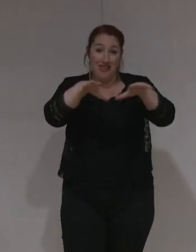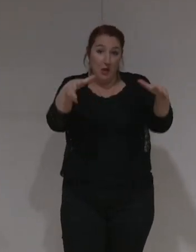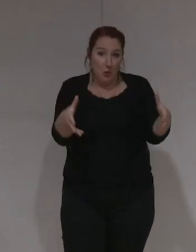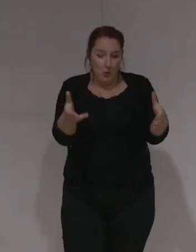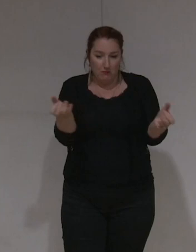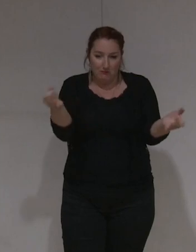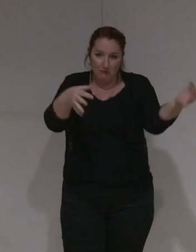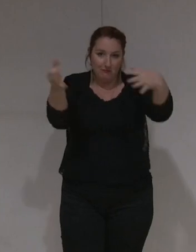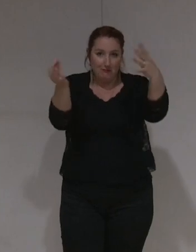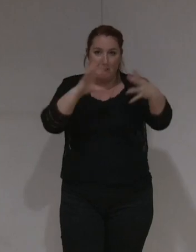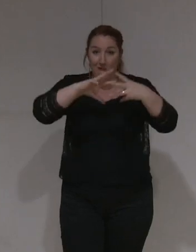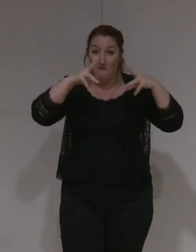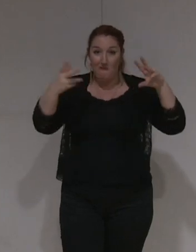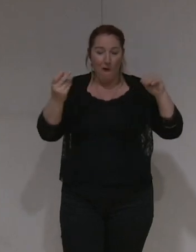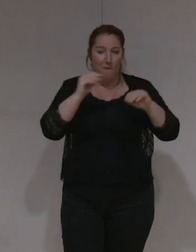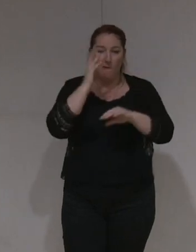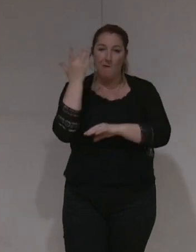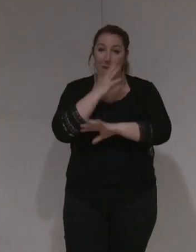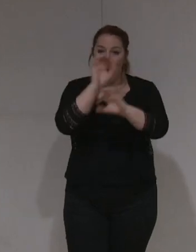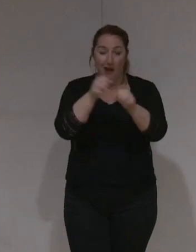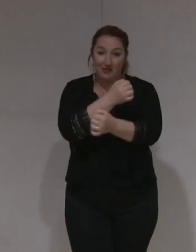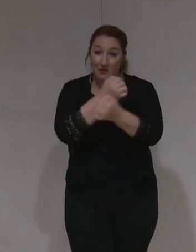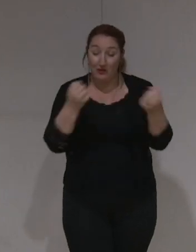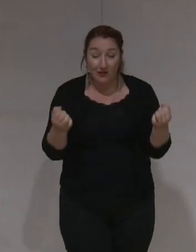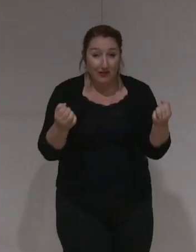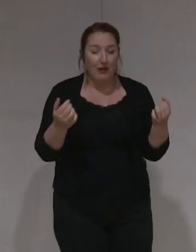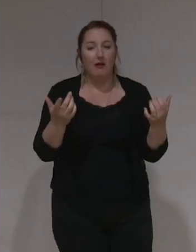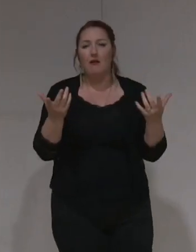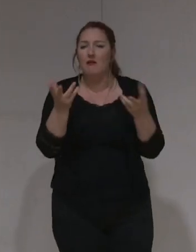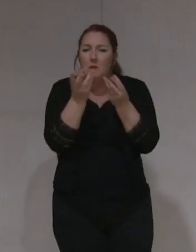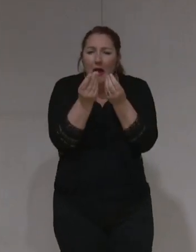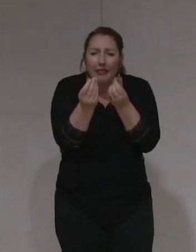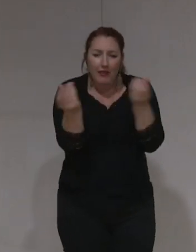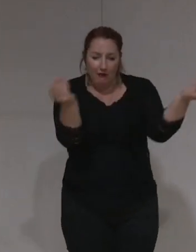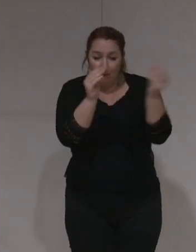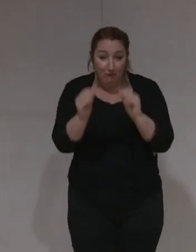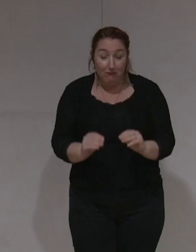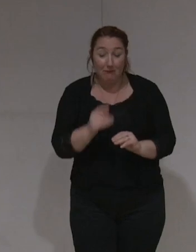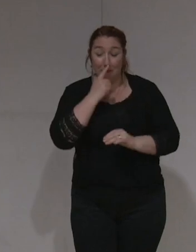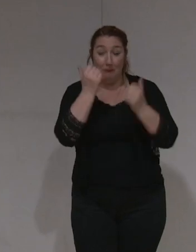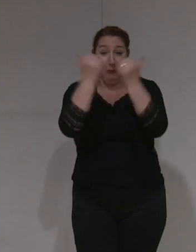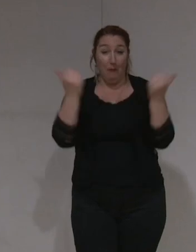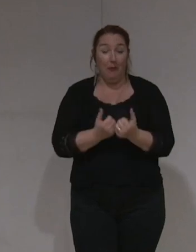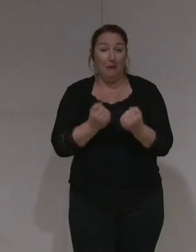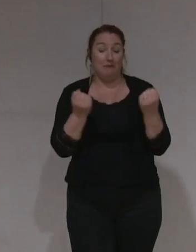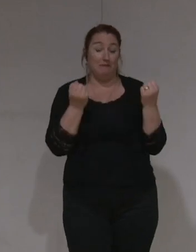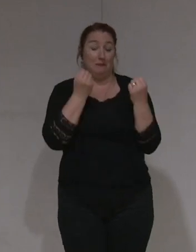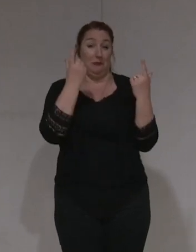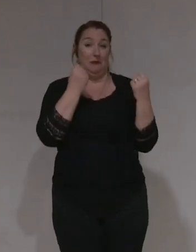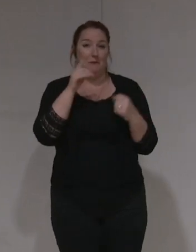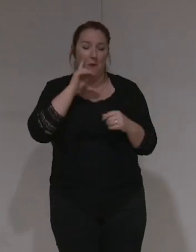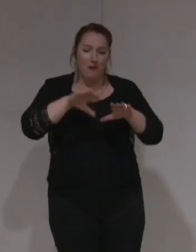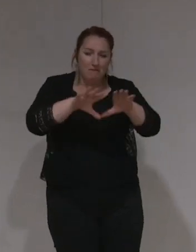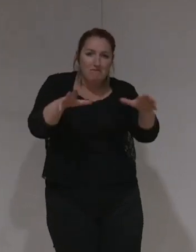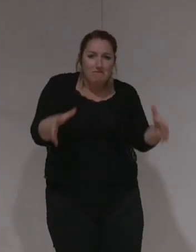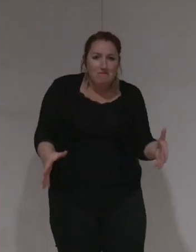des couleurs tout à fait extraordinaires avec là aussi une alliance de matériaux surprenant puisque vous avez une partie de l'iglou qui est réalisé